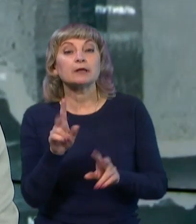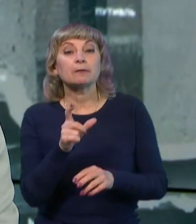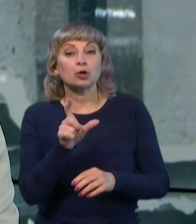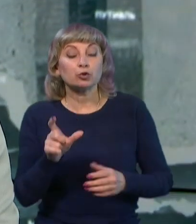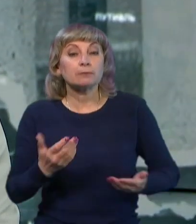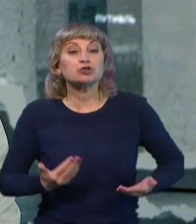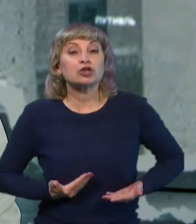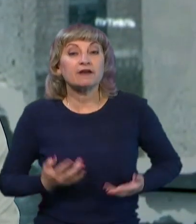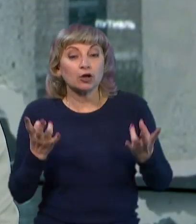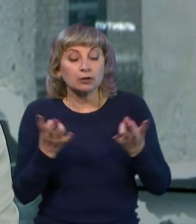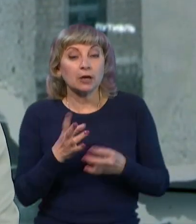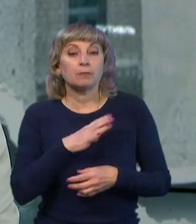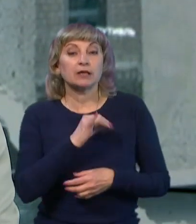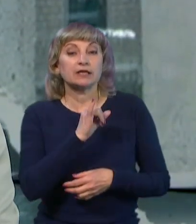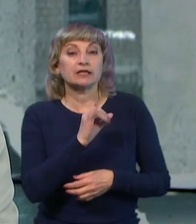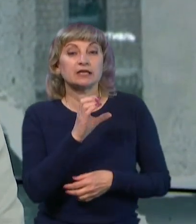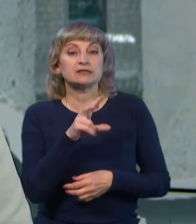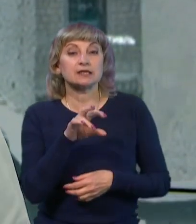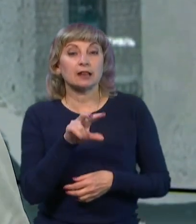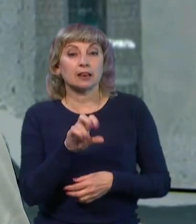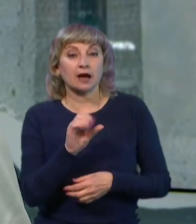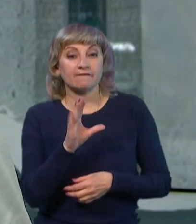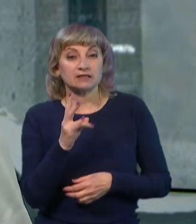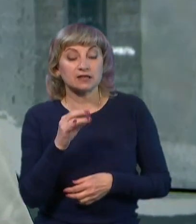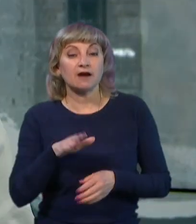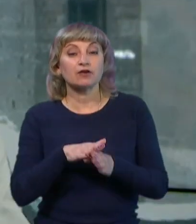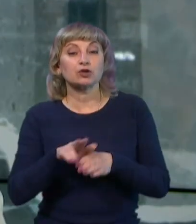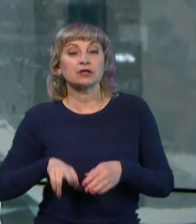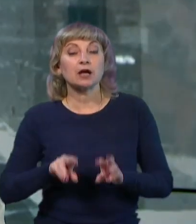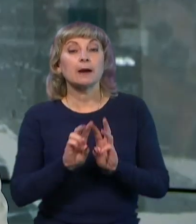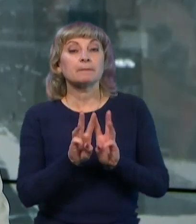життєво необхідна. Це була Ірина Славінська, виконавча директорка платформи Donor.ua.